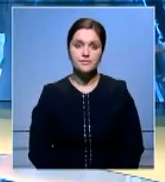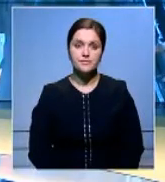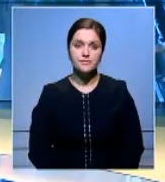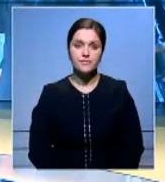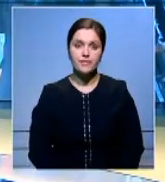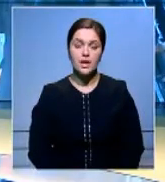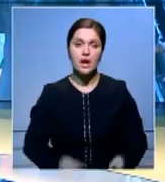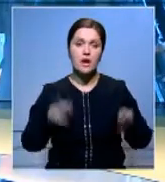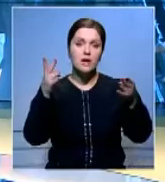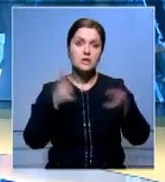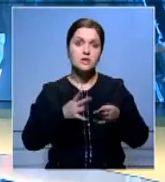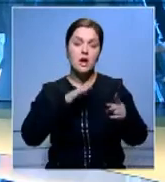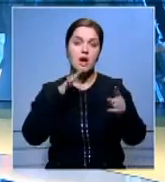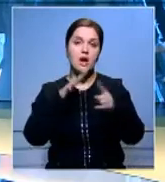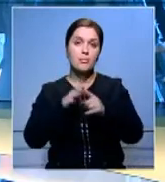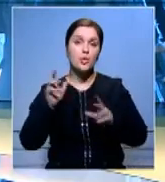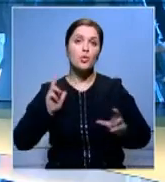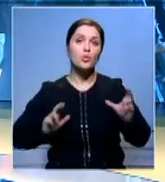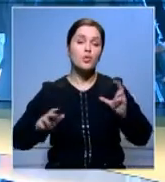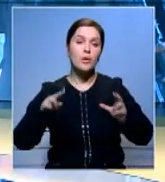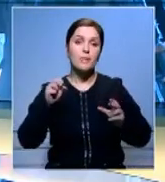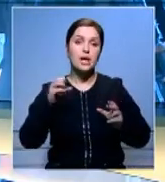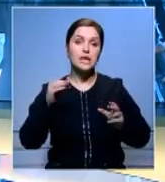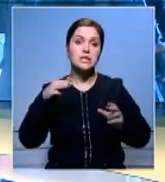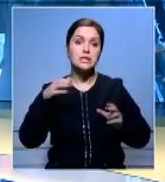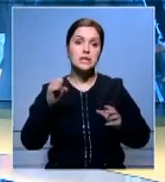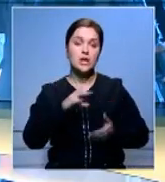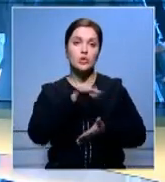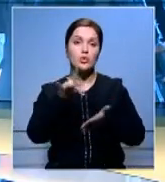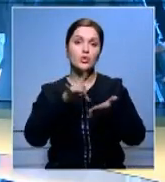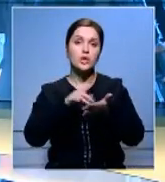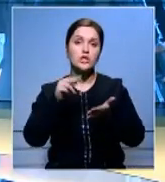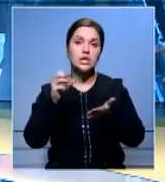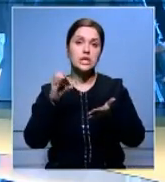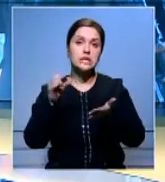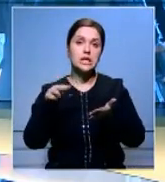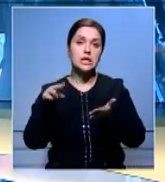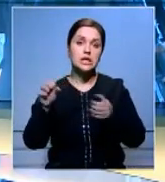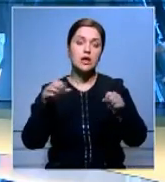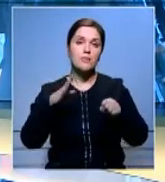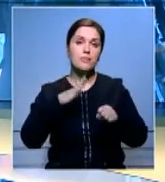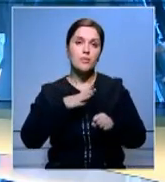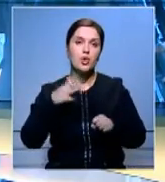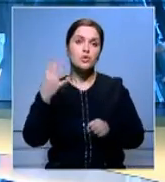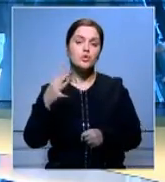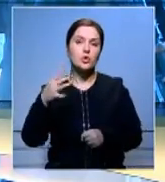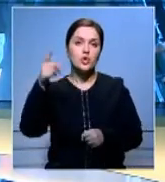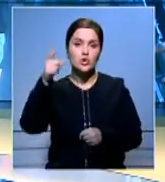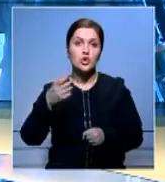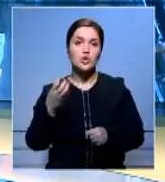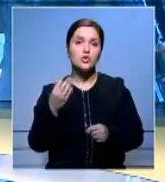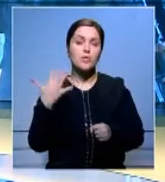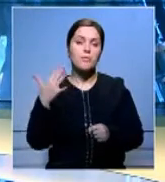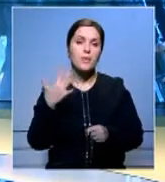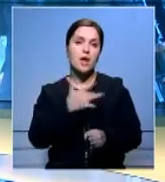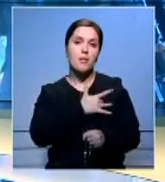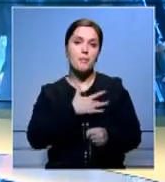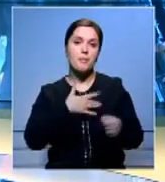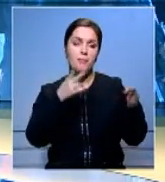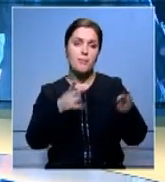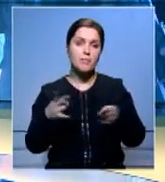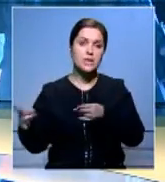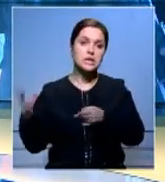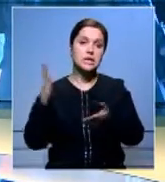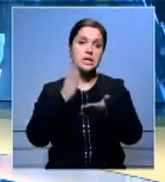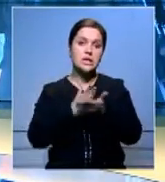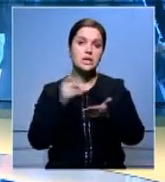Число жертв нападения на университет в пакистанском городе Чарсада может достигать четырех десятков человек. Еще более 50 пострадали,